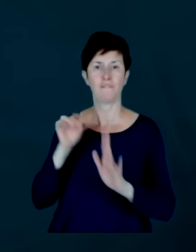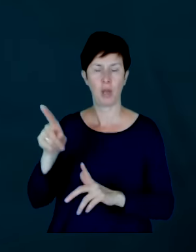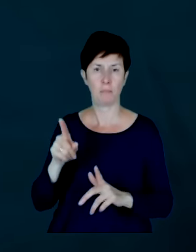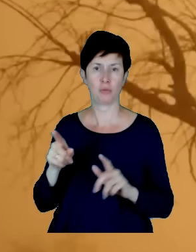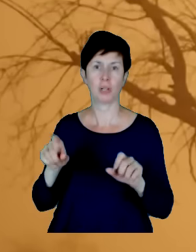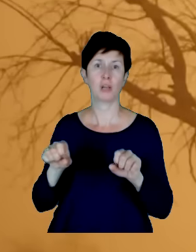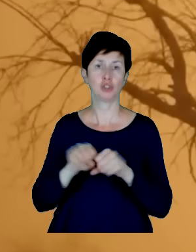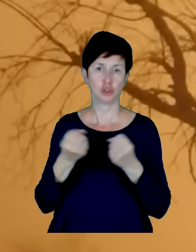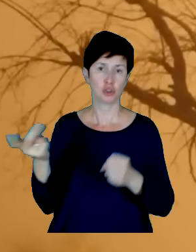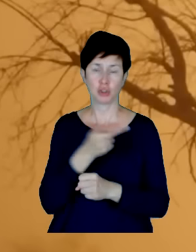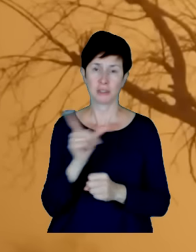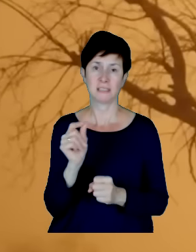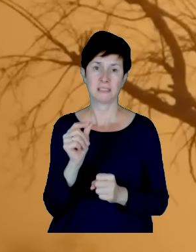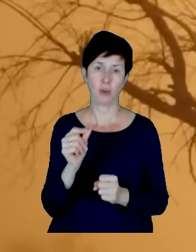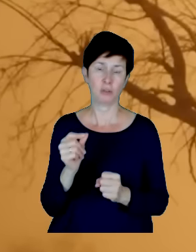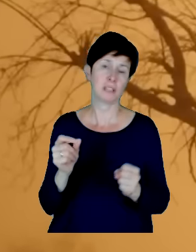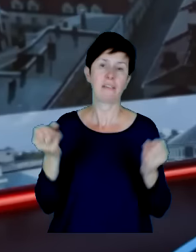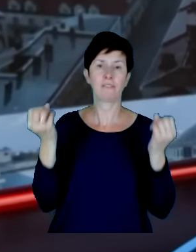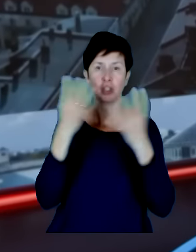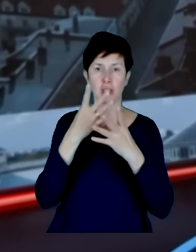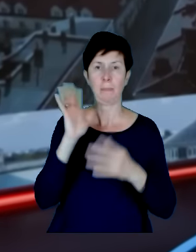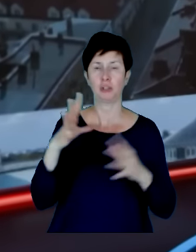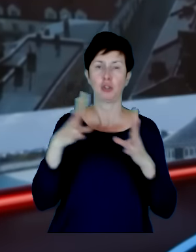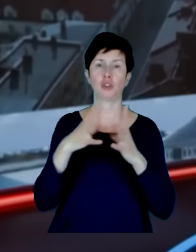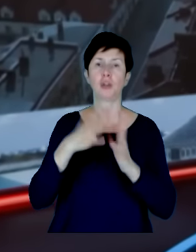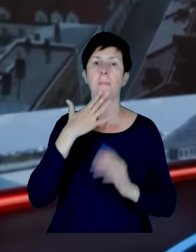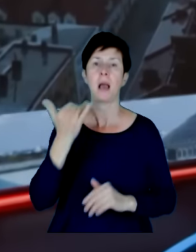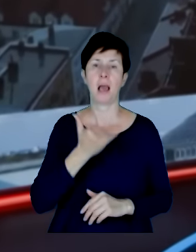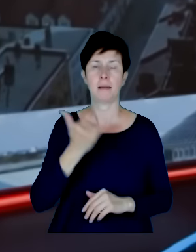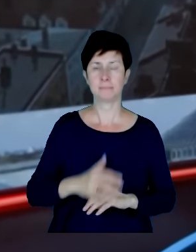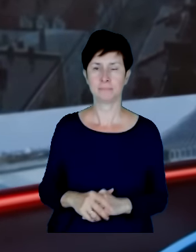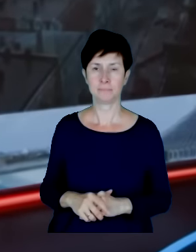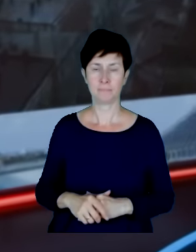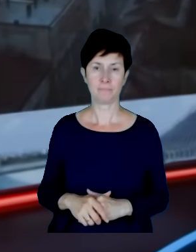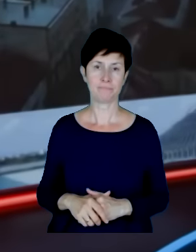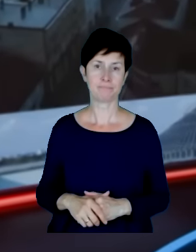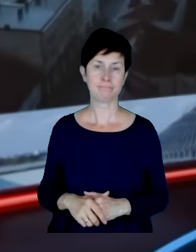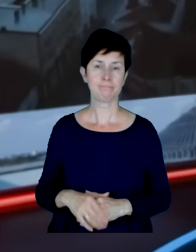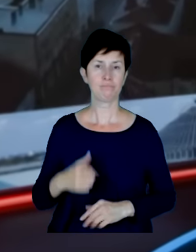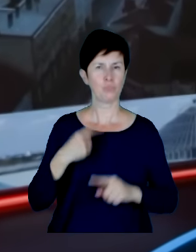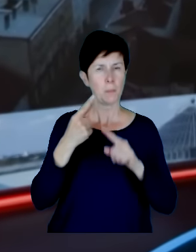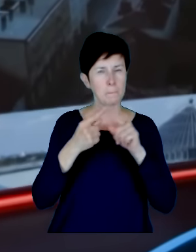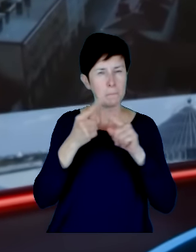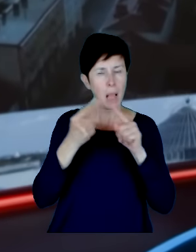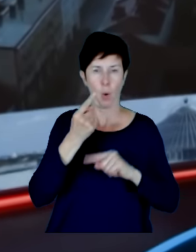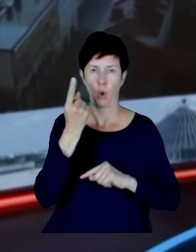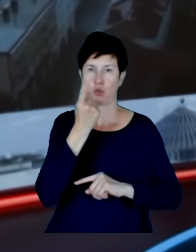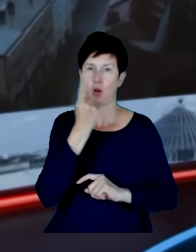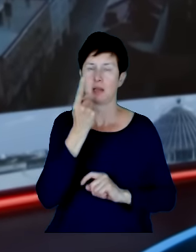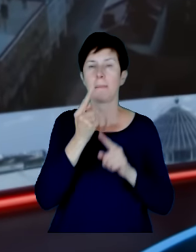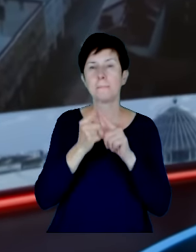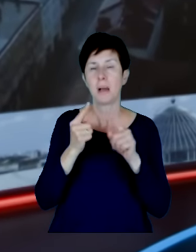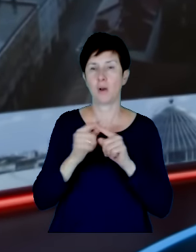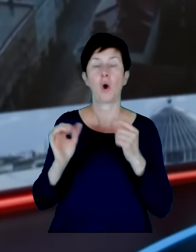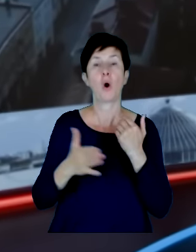związek film trafi do polskich kin 10 maja a teraz małe ostrzeżenie takie naprawdę Mini jak się okazuje